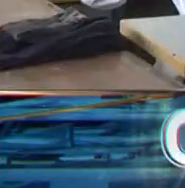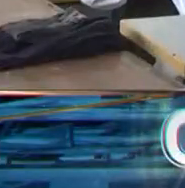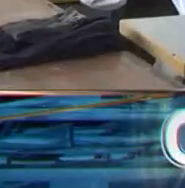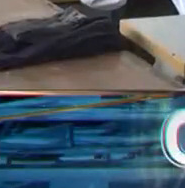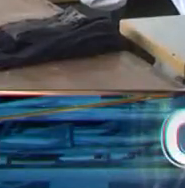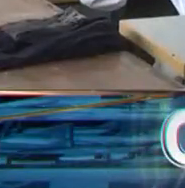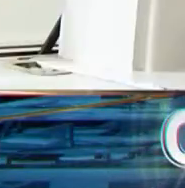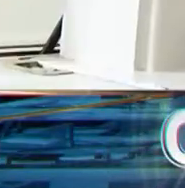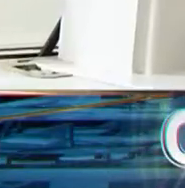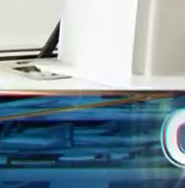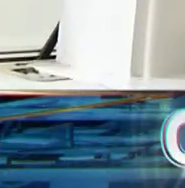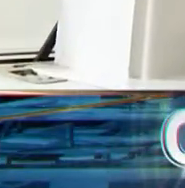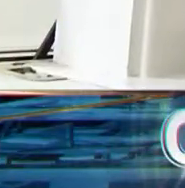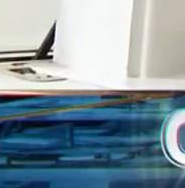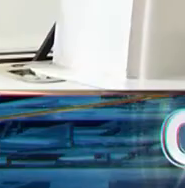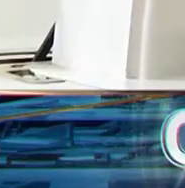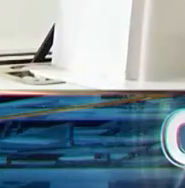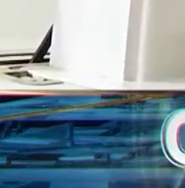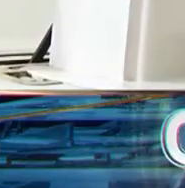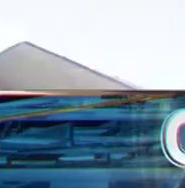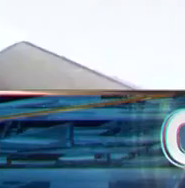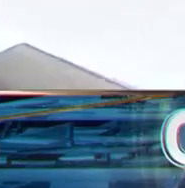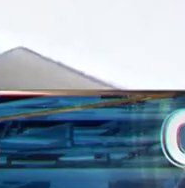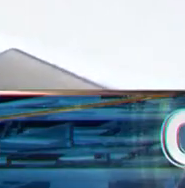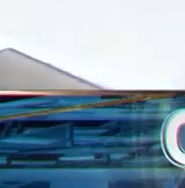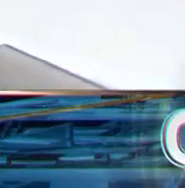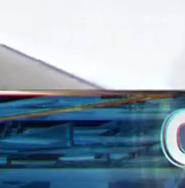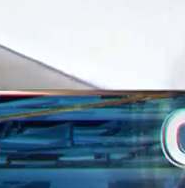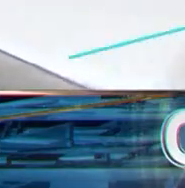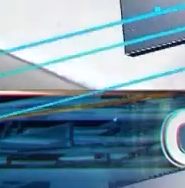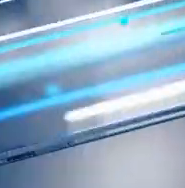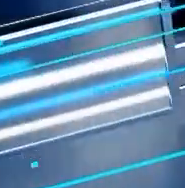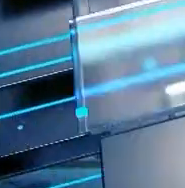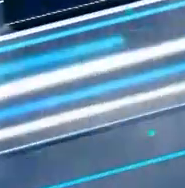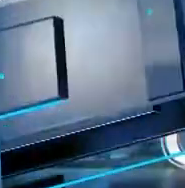Исправительный бизнес. В местах не столь отдаленных открылось новое предприятие.